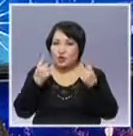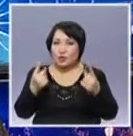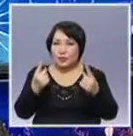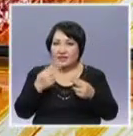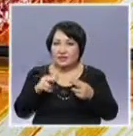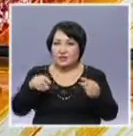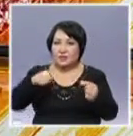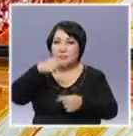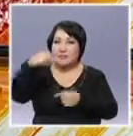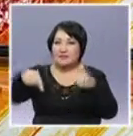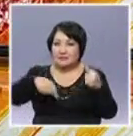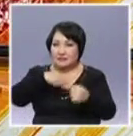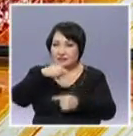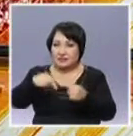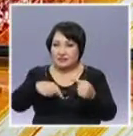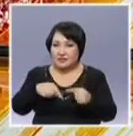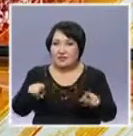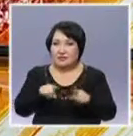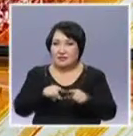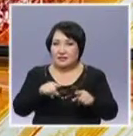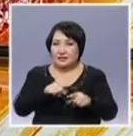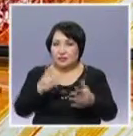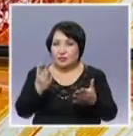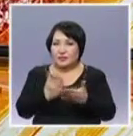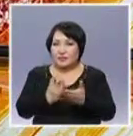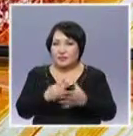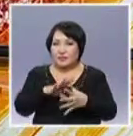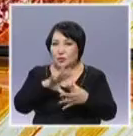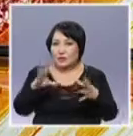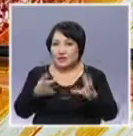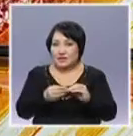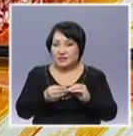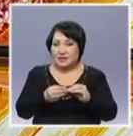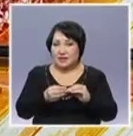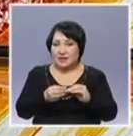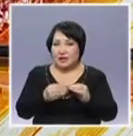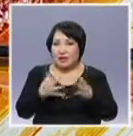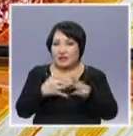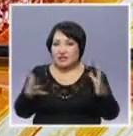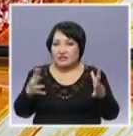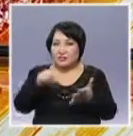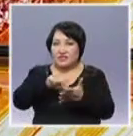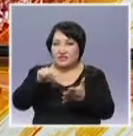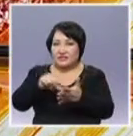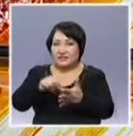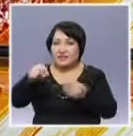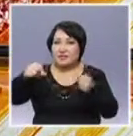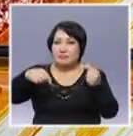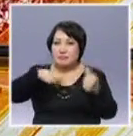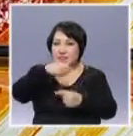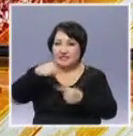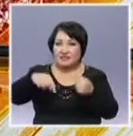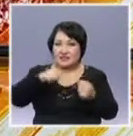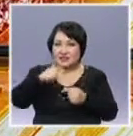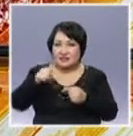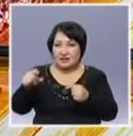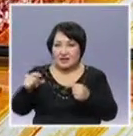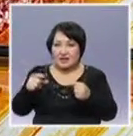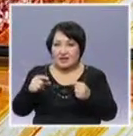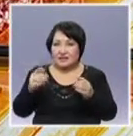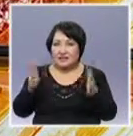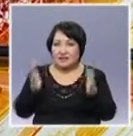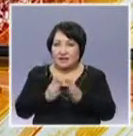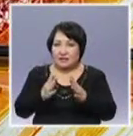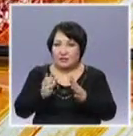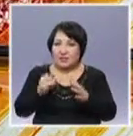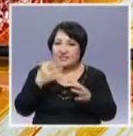образом, получается, у нас большинство представителей бизнеса, это у нас относится к малому и среднему бизнесу.